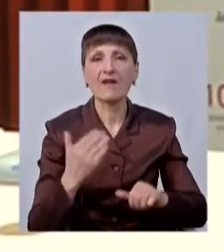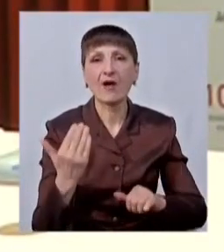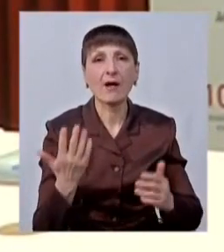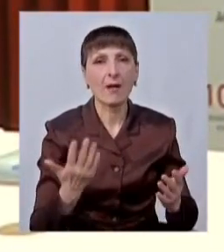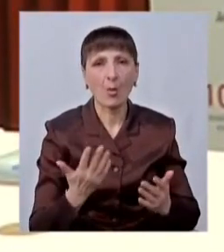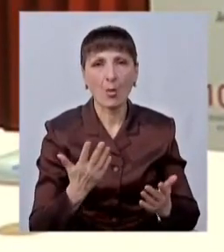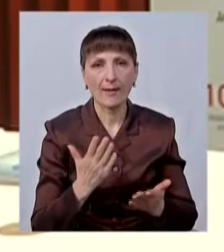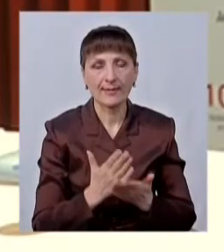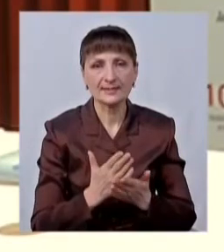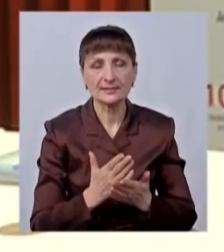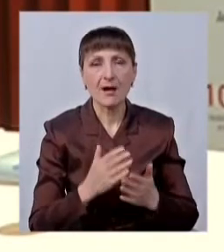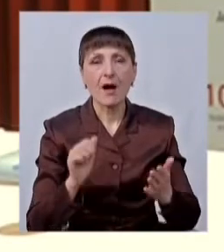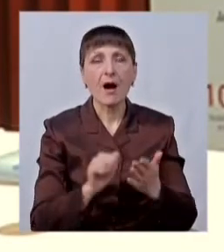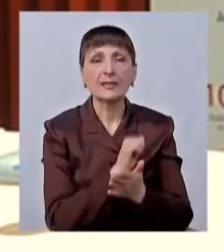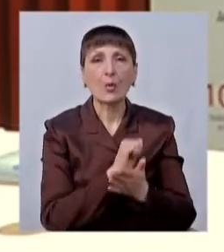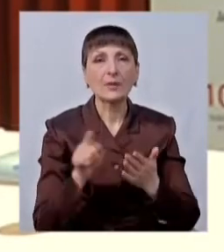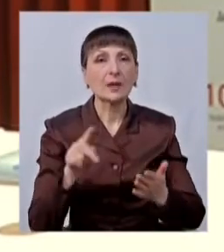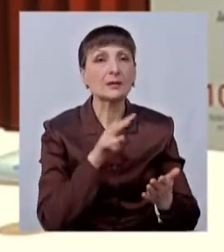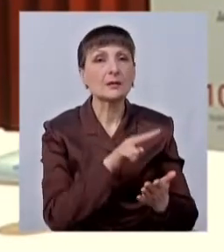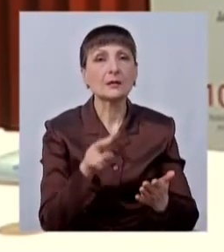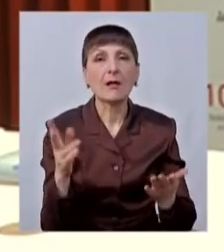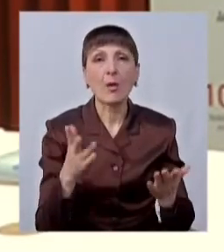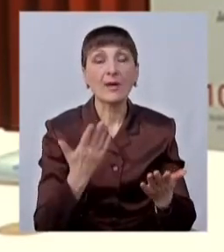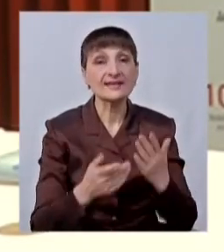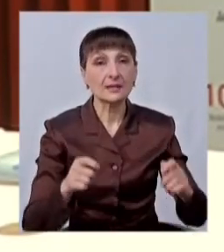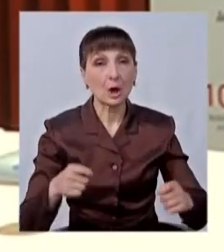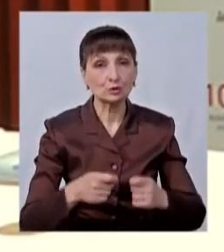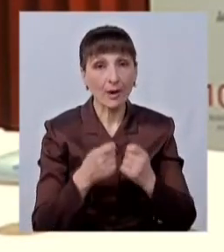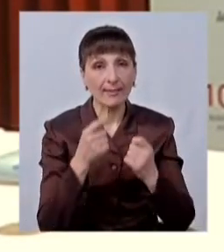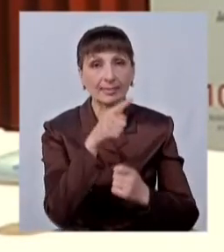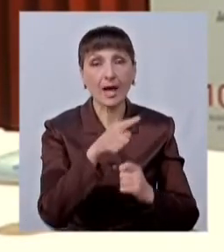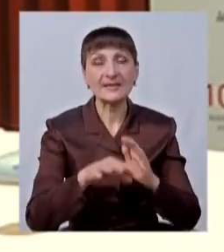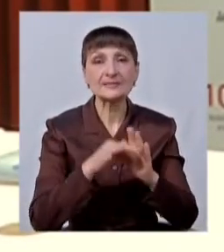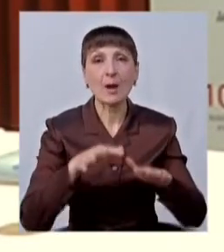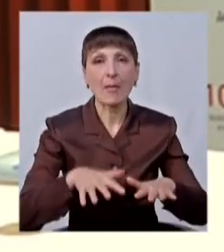там, да, акты, которые они будут фиксировать, если будут нарушения на избирательном участке.